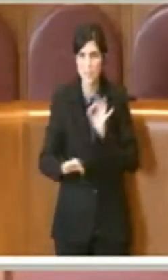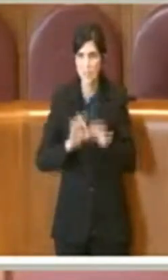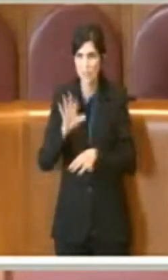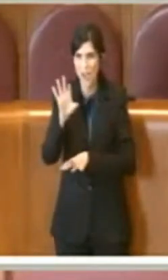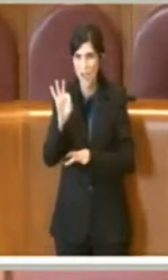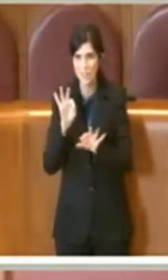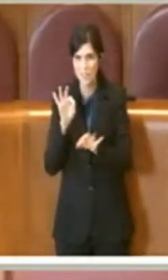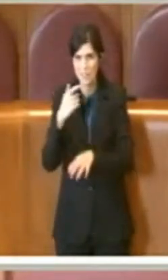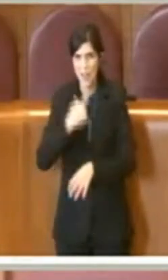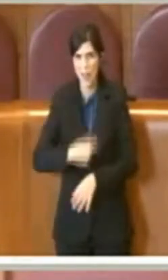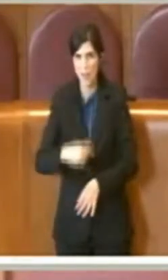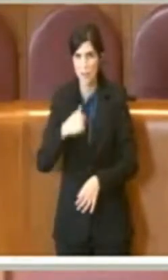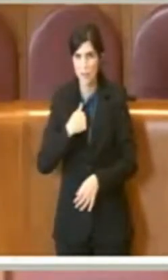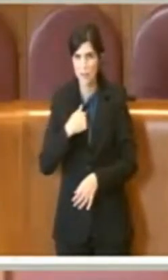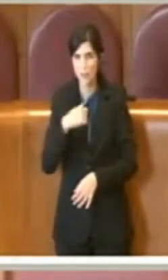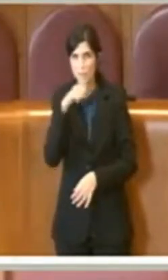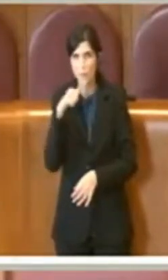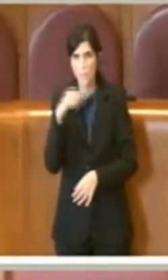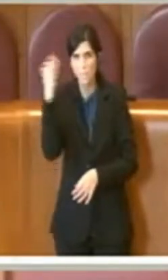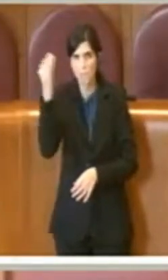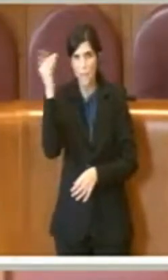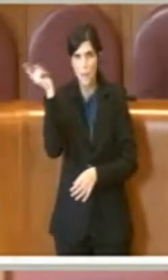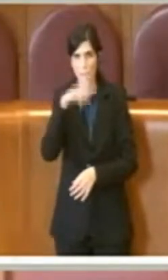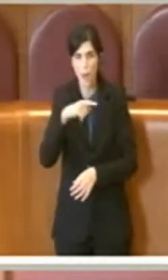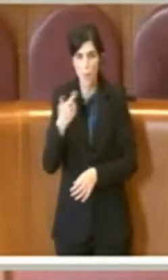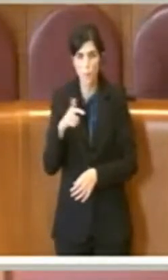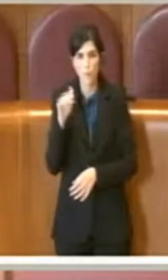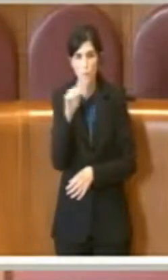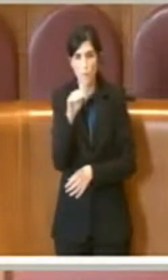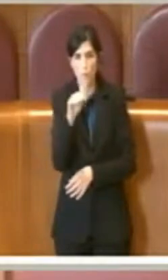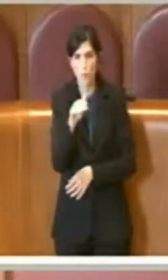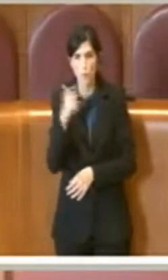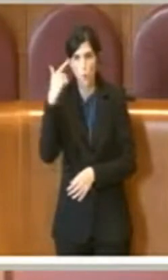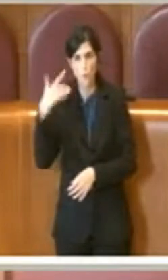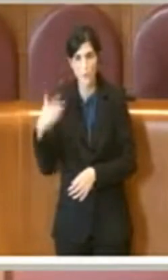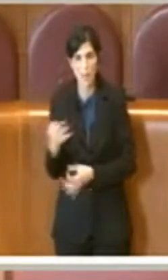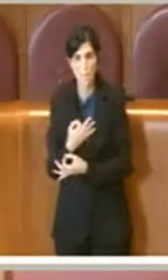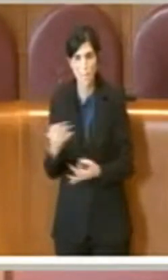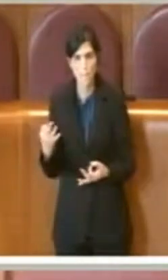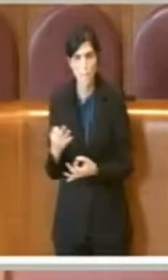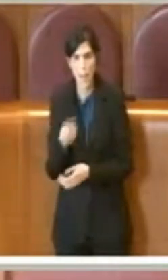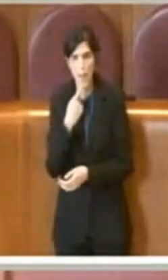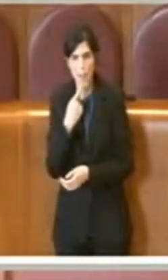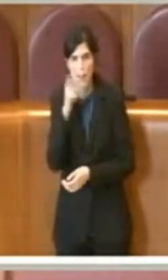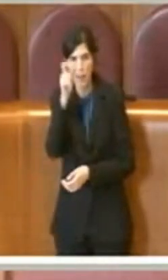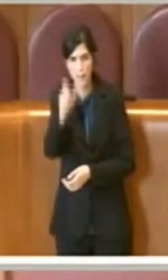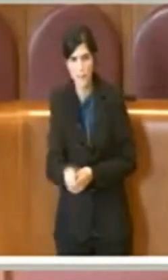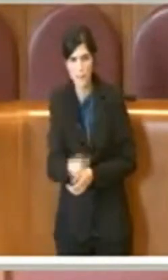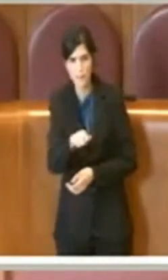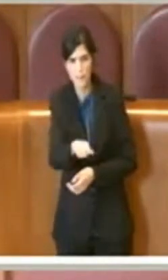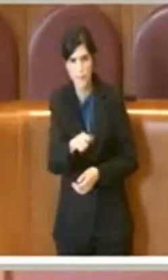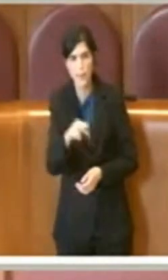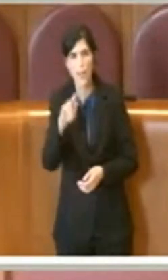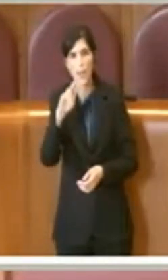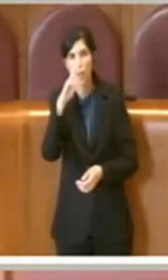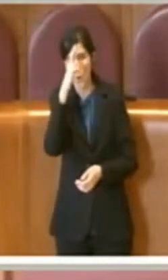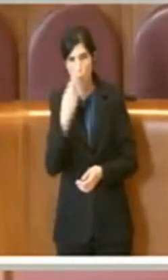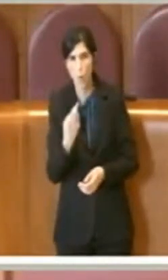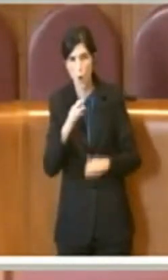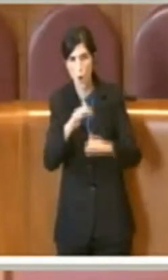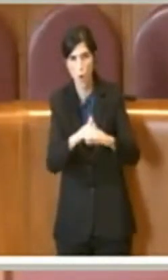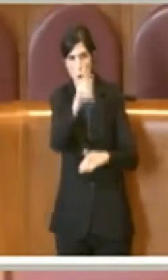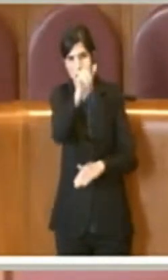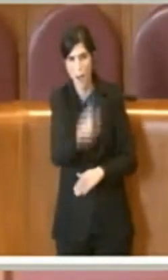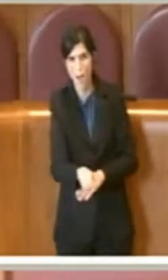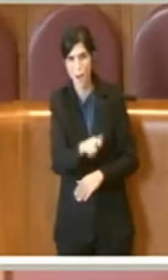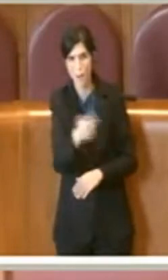diventiamo dei maliziosi sul fatto che magari in futuro hanno già qualche idea del precisa su chi indicare come figura visto che poi vorrebbero che